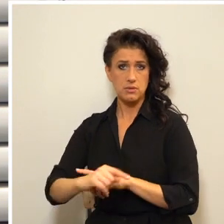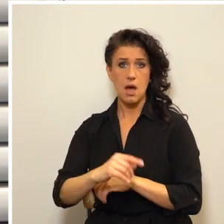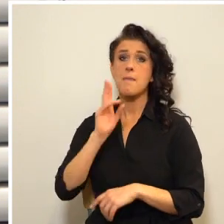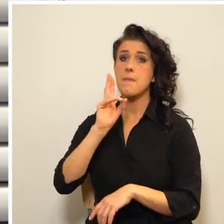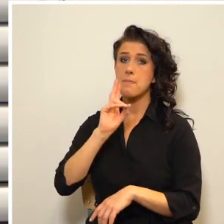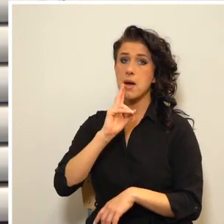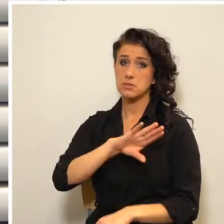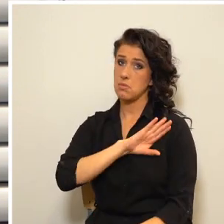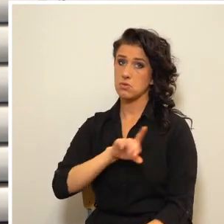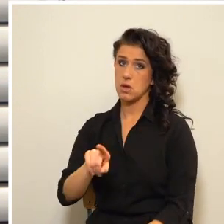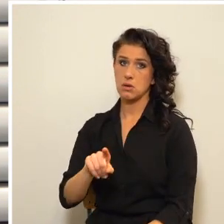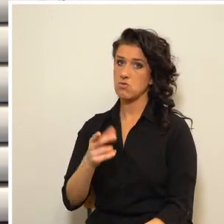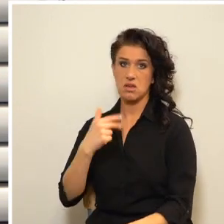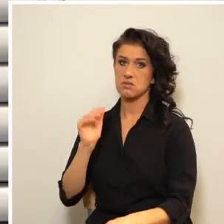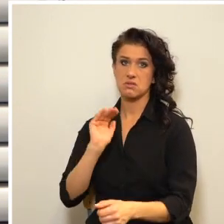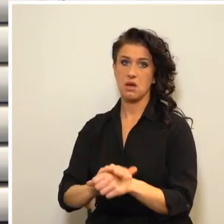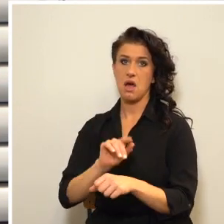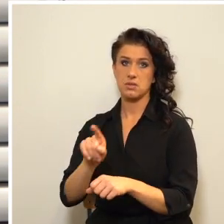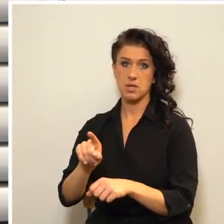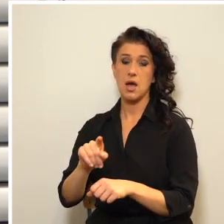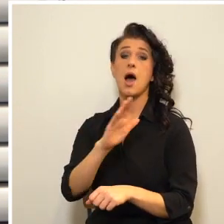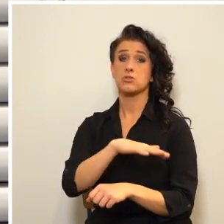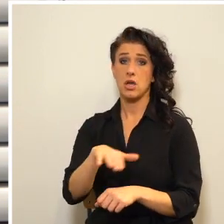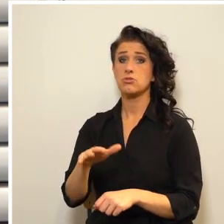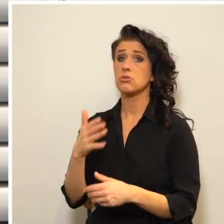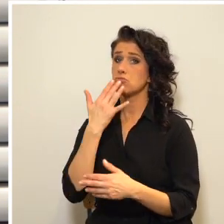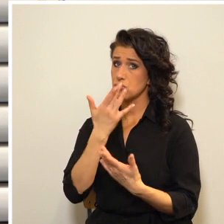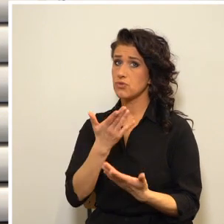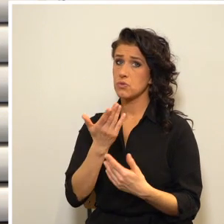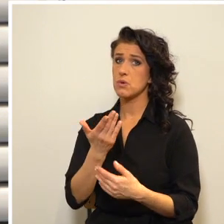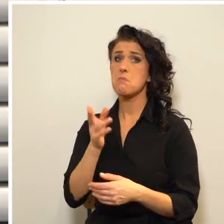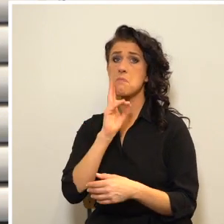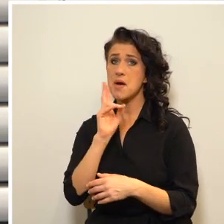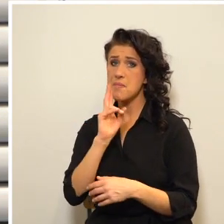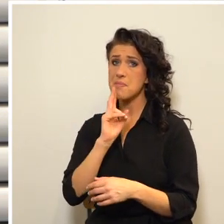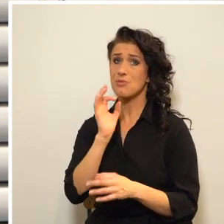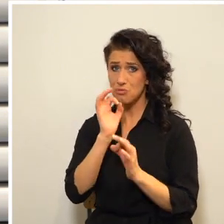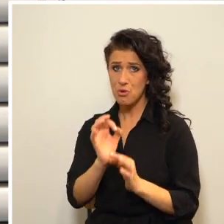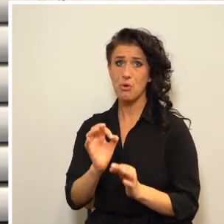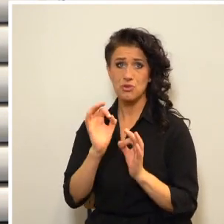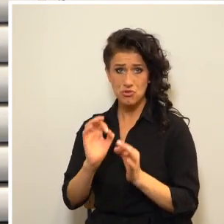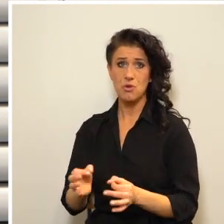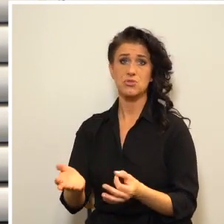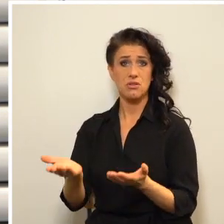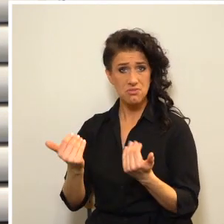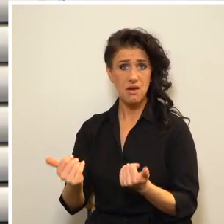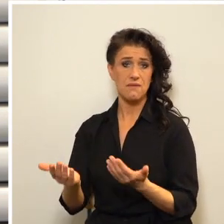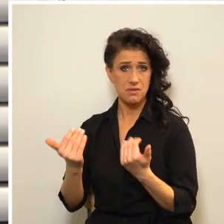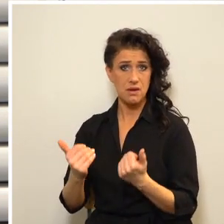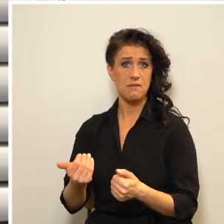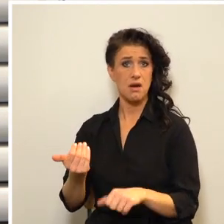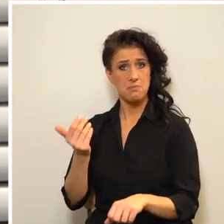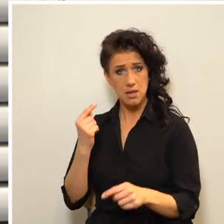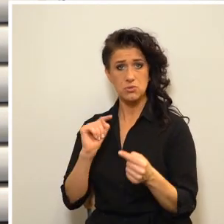opanowała Nie chciała wyrazić zgody Dzieci mówiły mamo Zgódź się to oczywiście to nie jest